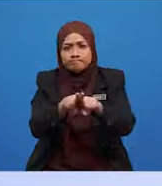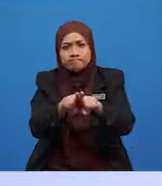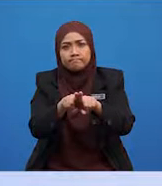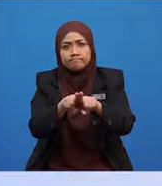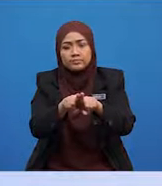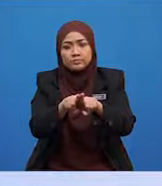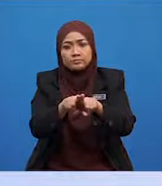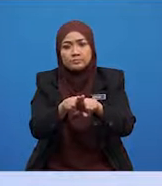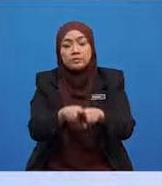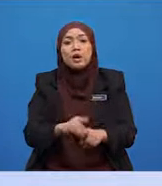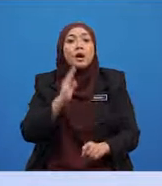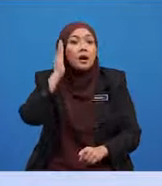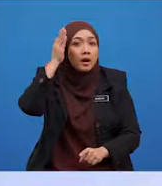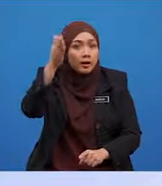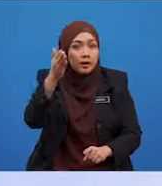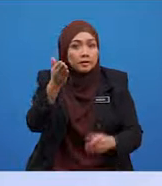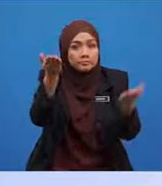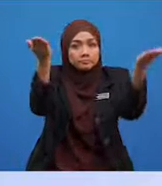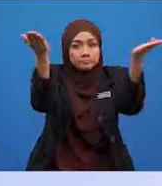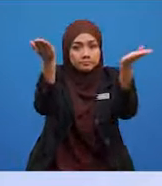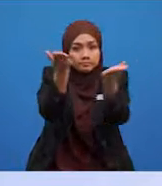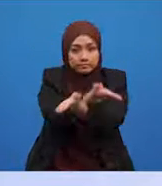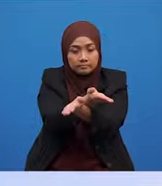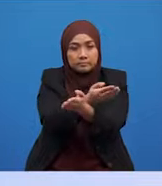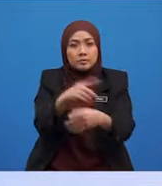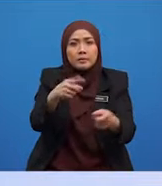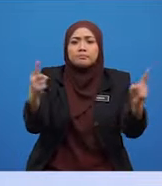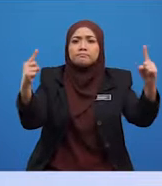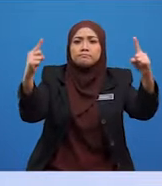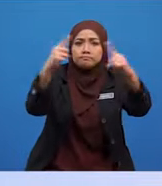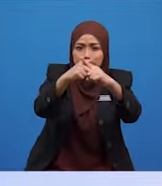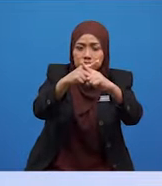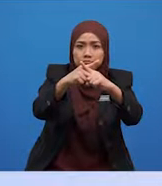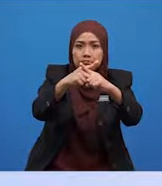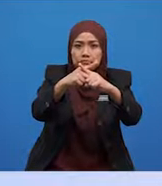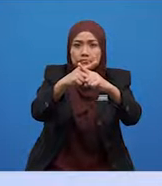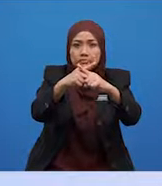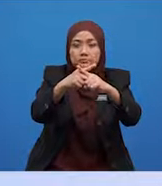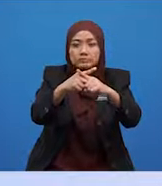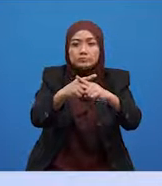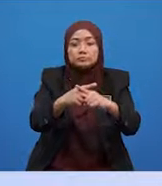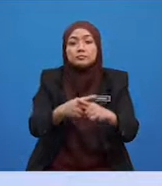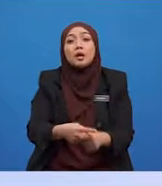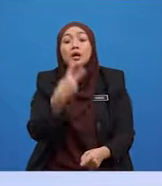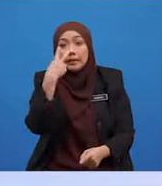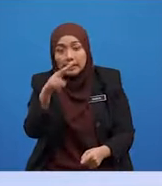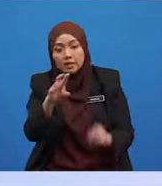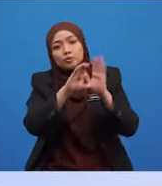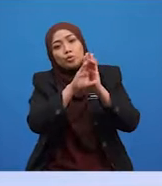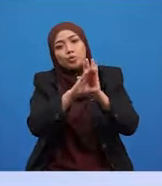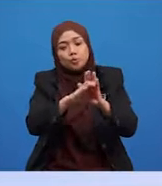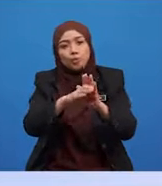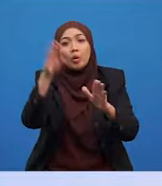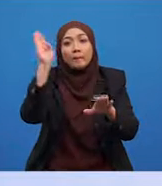perentas akan bersilang pada pusat bulatan. Di paparan menunjukkan dua